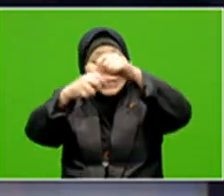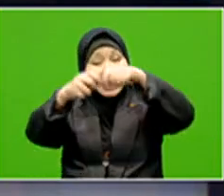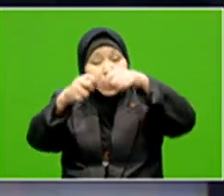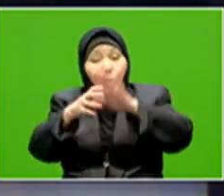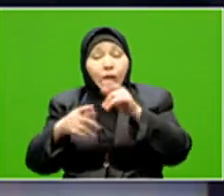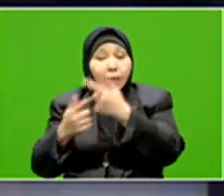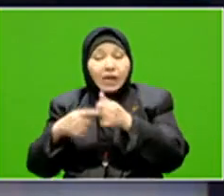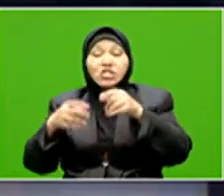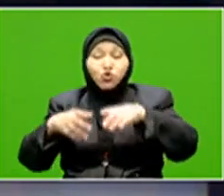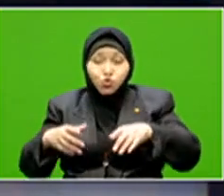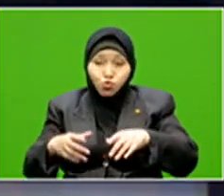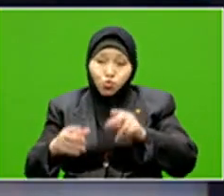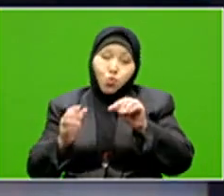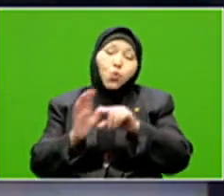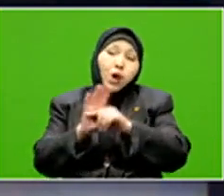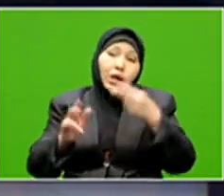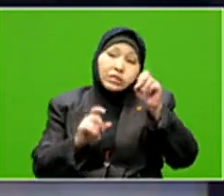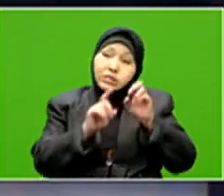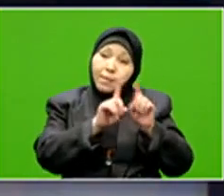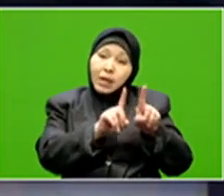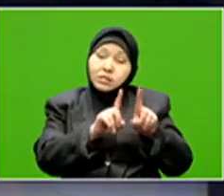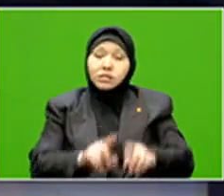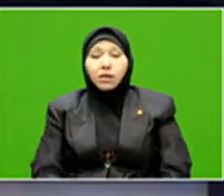Hud, surah yang ke-11. Silakan Ustaz. Baik.